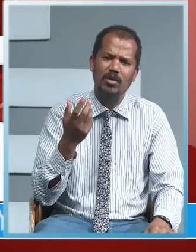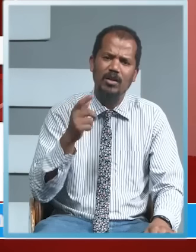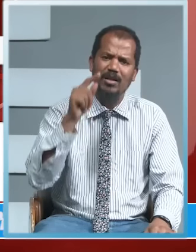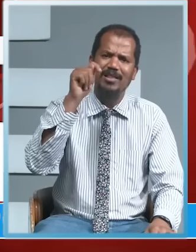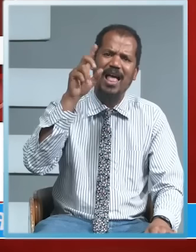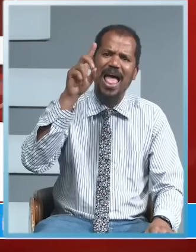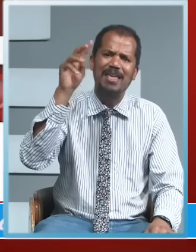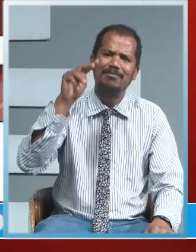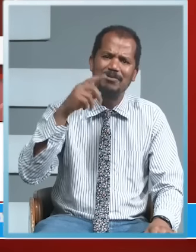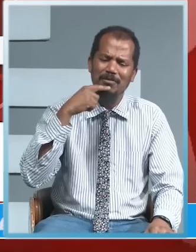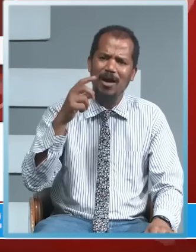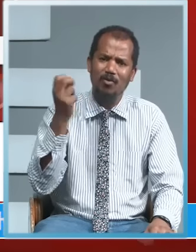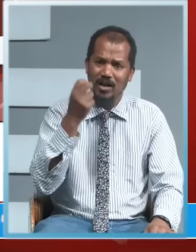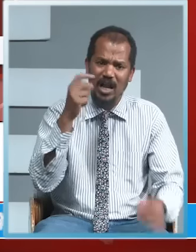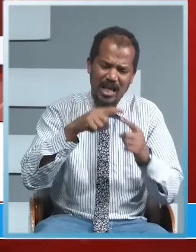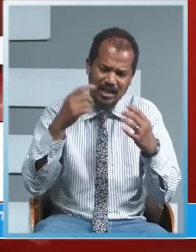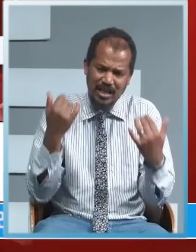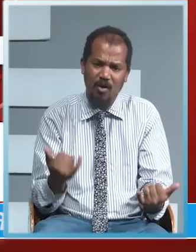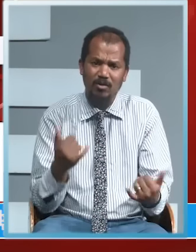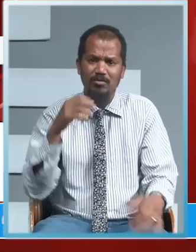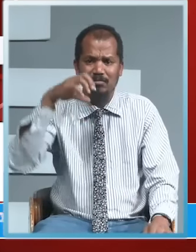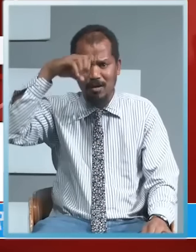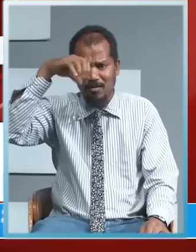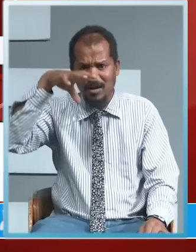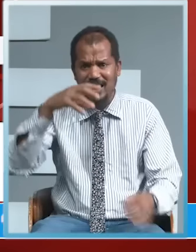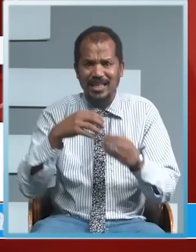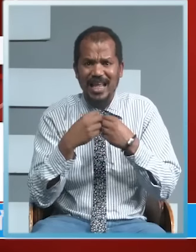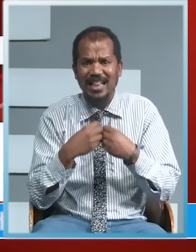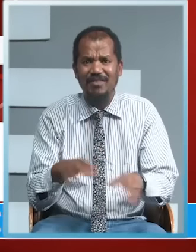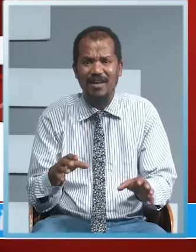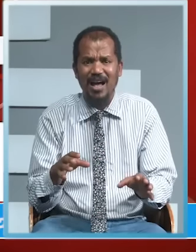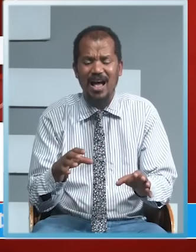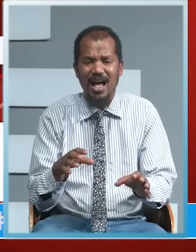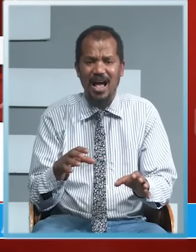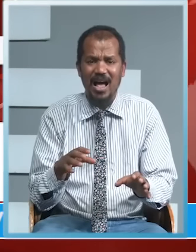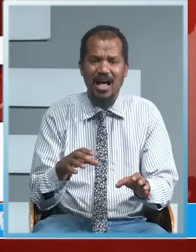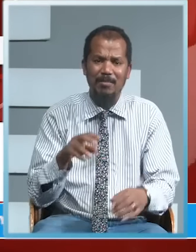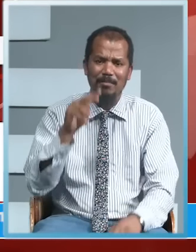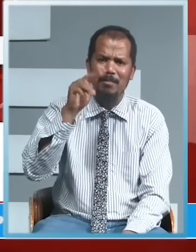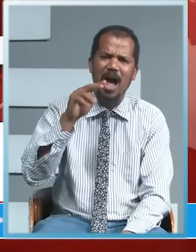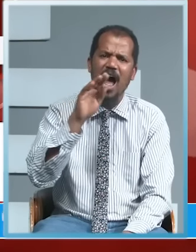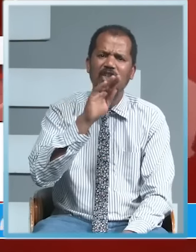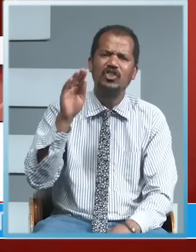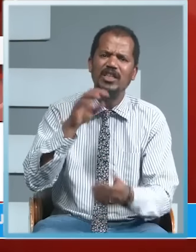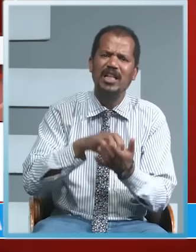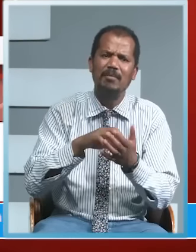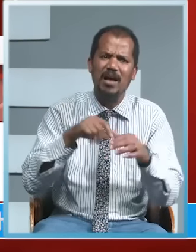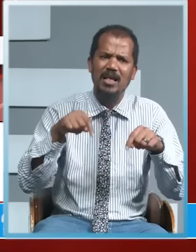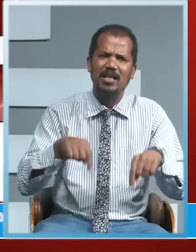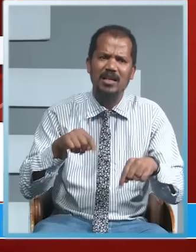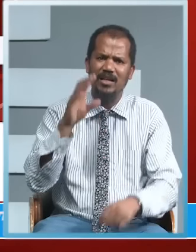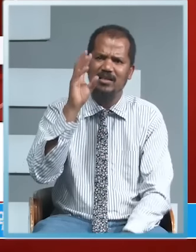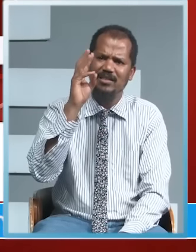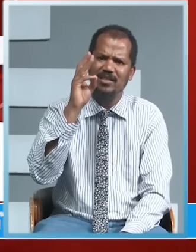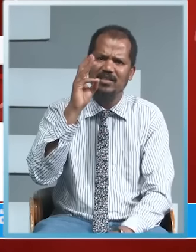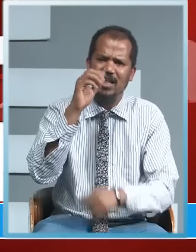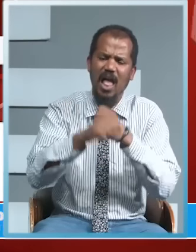ዛይ የሚባል ወረዳ እስካሁን ድረስ መብራት ከጠፋ ከማሺ ከተማ መብራት ከጠፋ ዛሬ